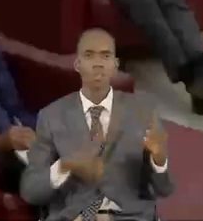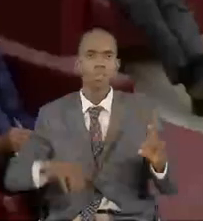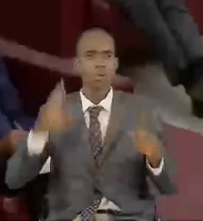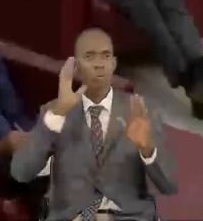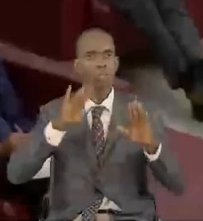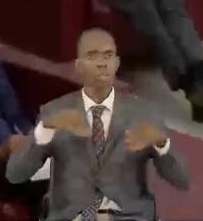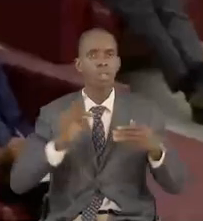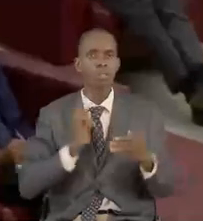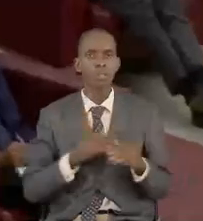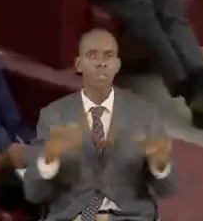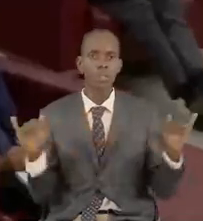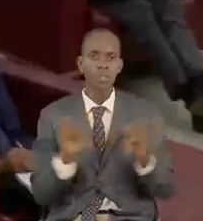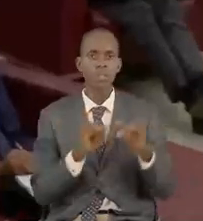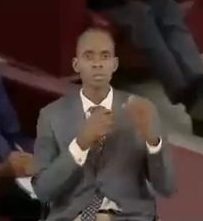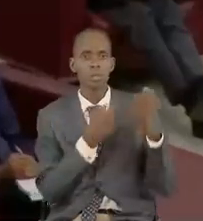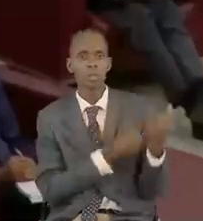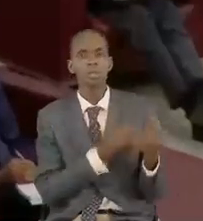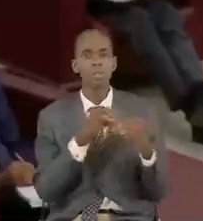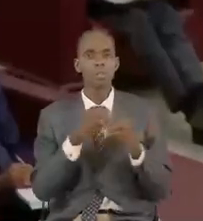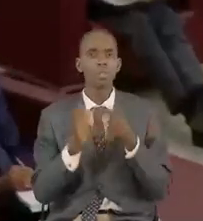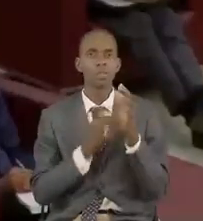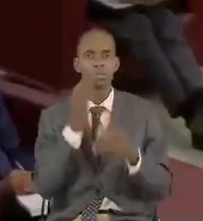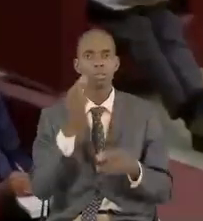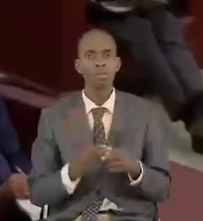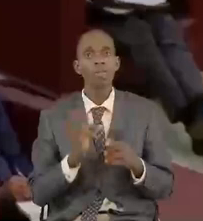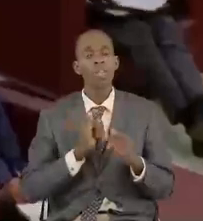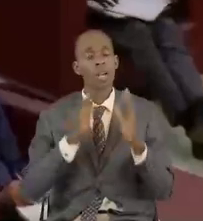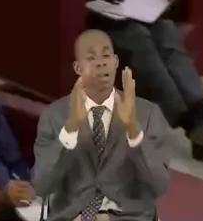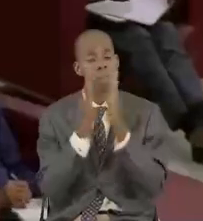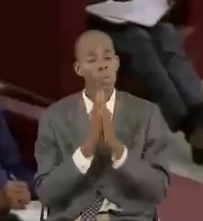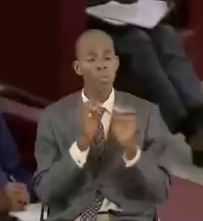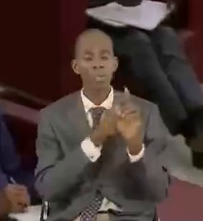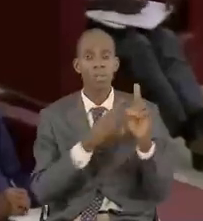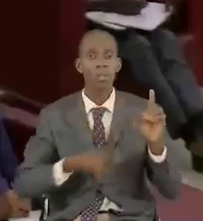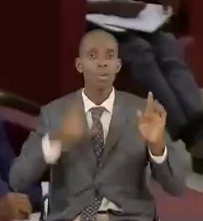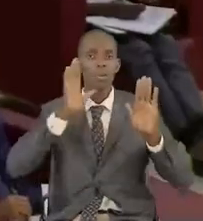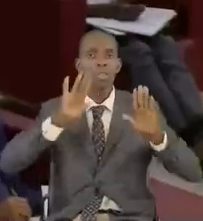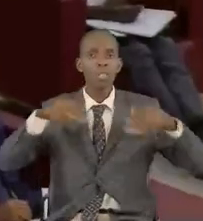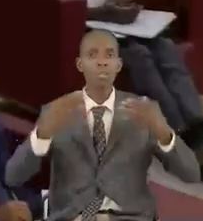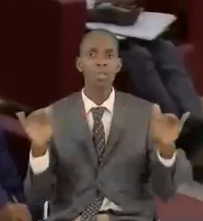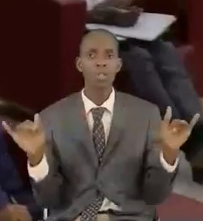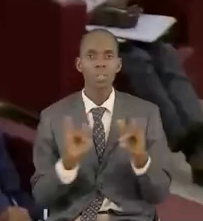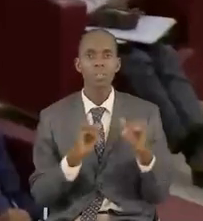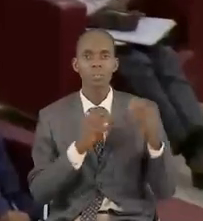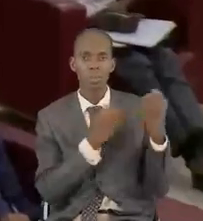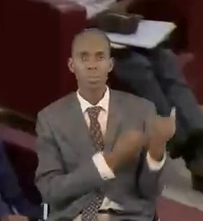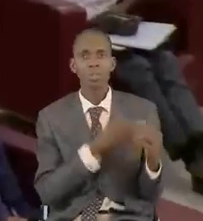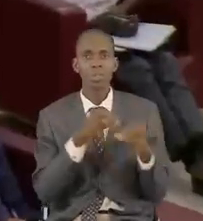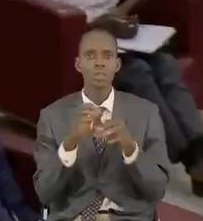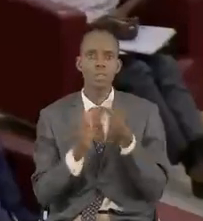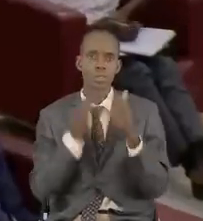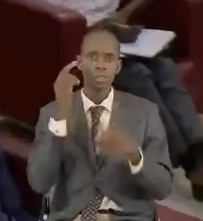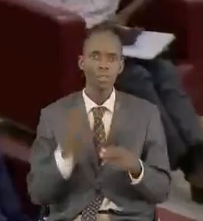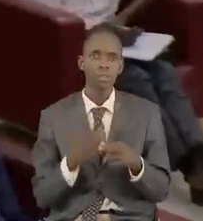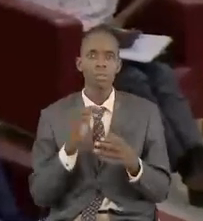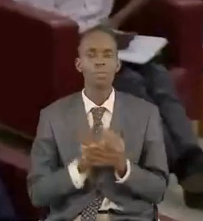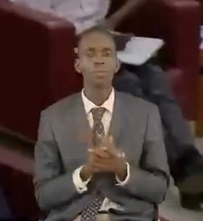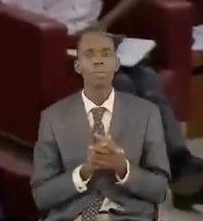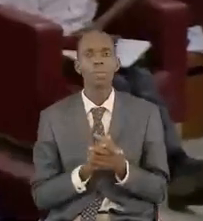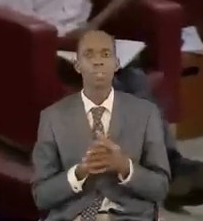le même courage je prie que le Seigneur nous accorde le même courage le même